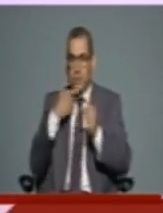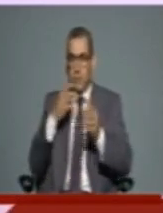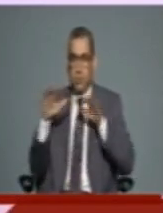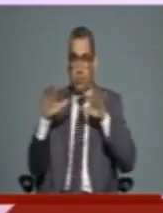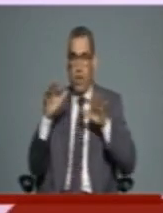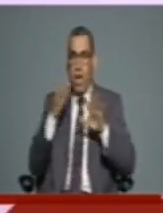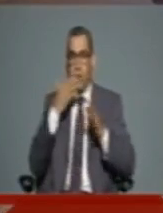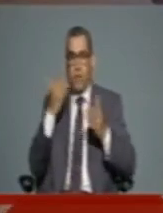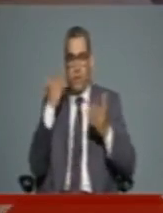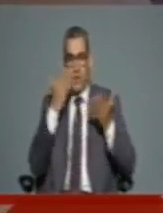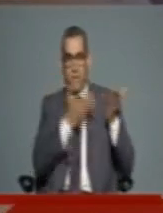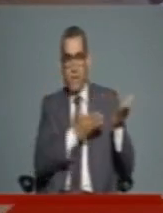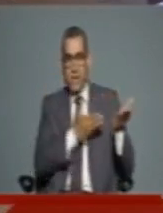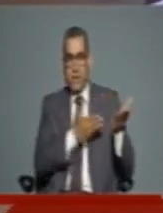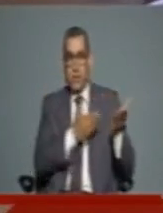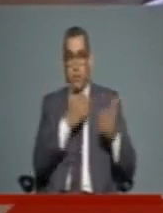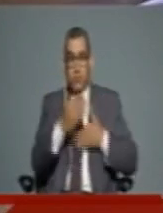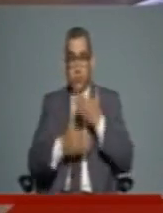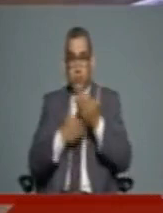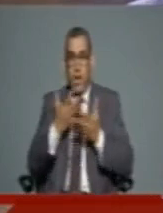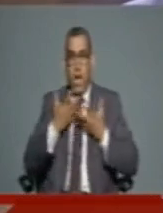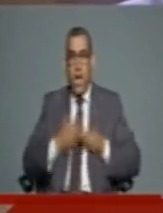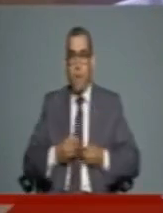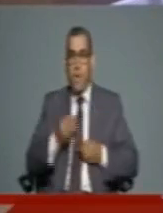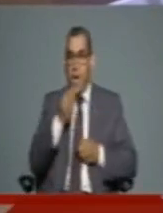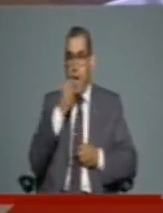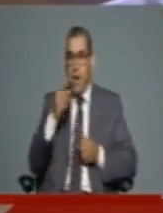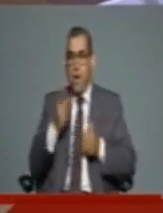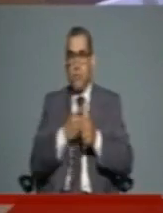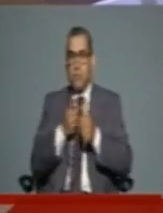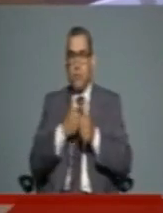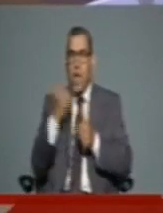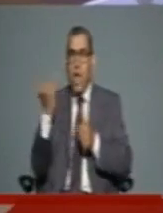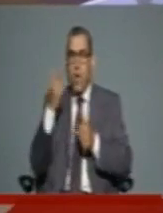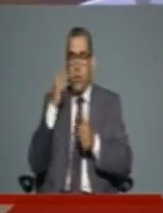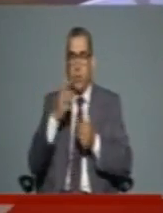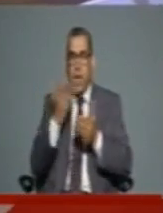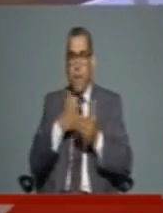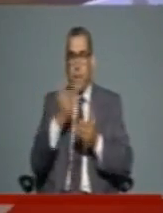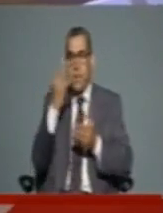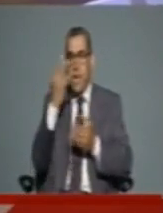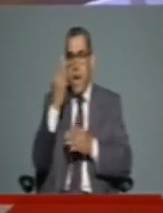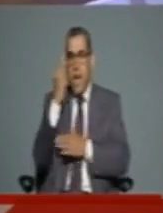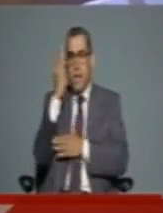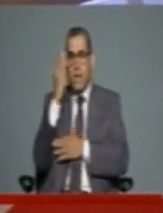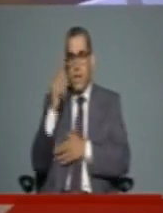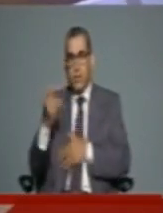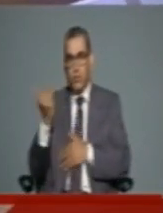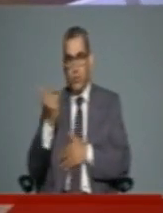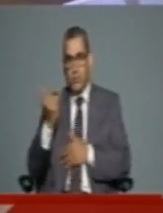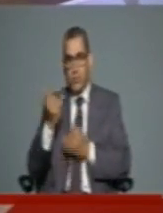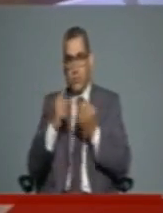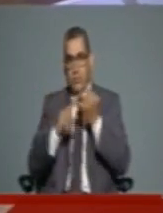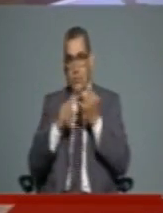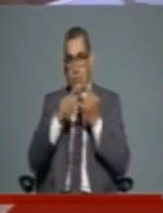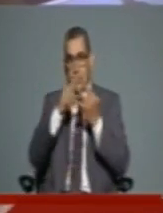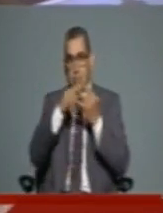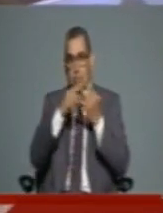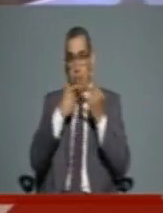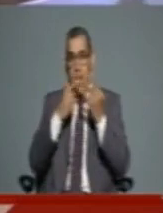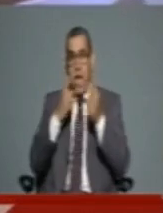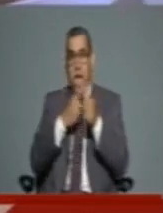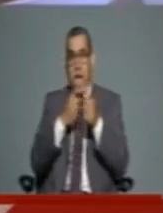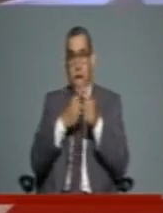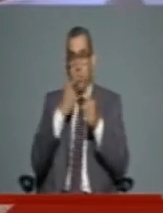المتغيرات. الأمن الغذائي يعتمد على ثلاث أمور أساسية. الأمر الأول هو